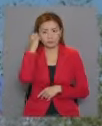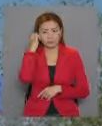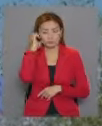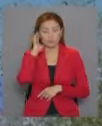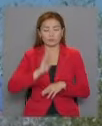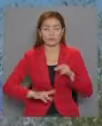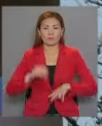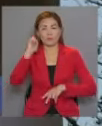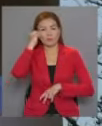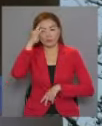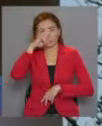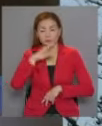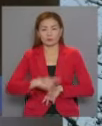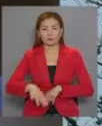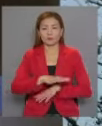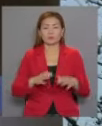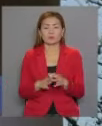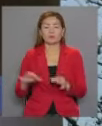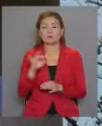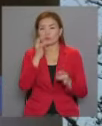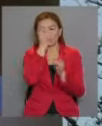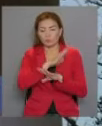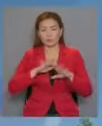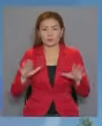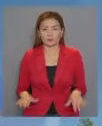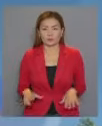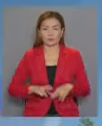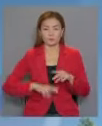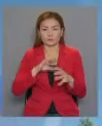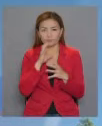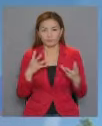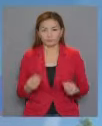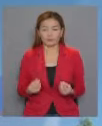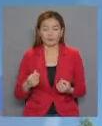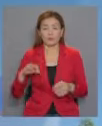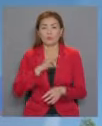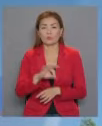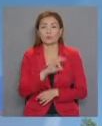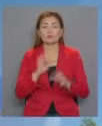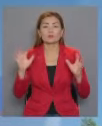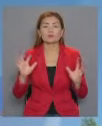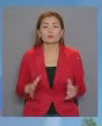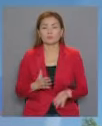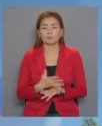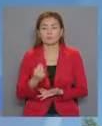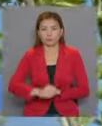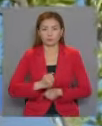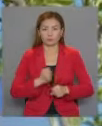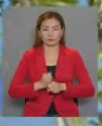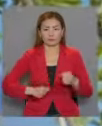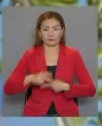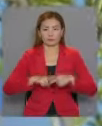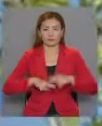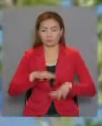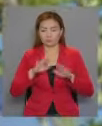орнату жұмыстары Қазақстан Республикасының тарихи мәдени мұра объектілерін қорғау және пайдалану туралы заңына және монументтік өнер